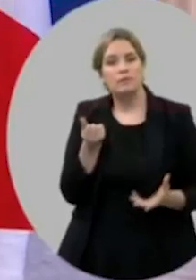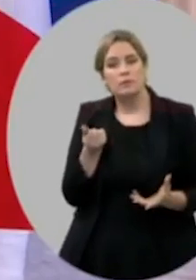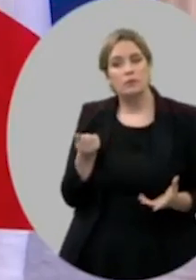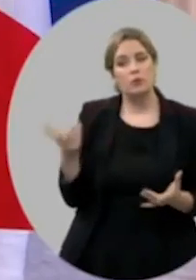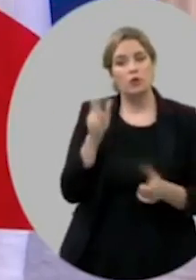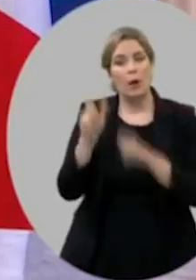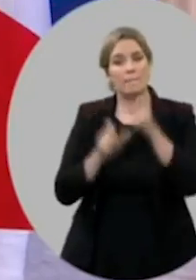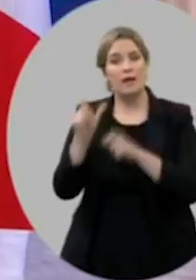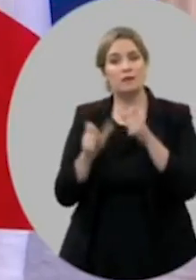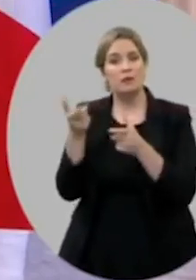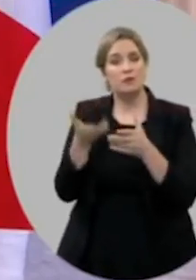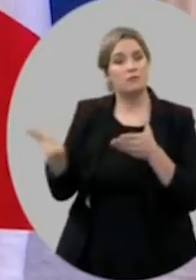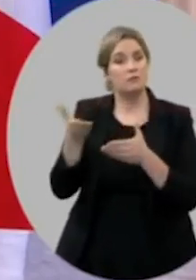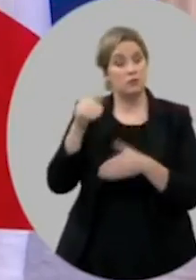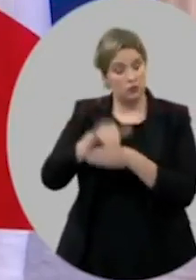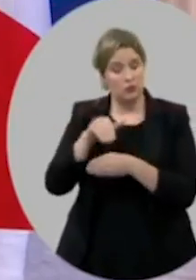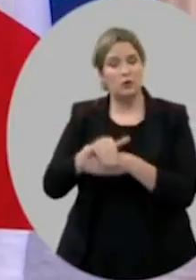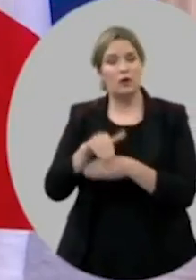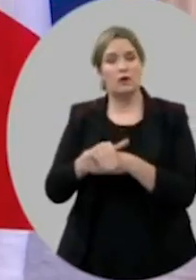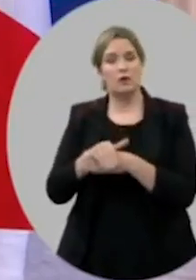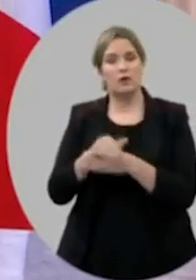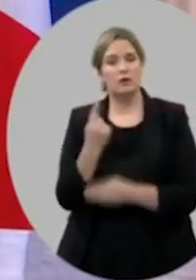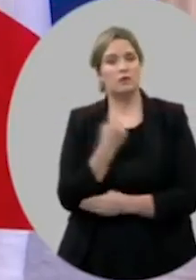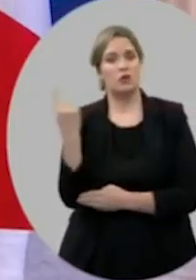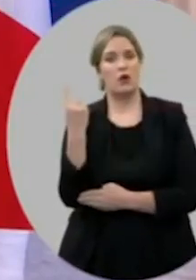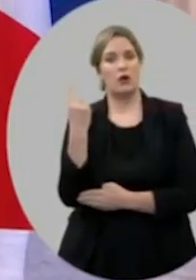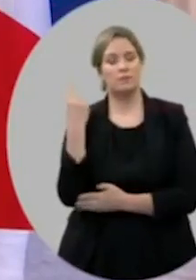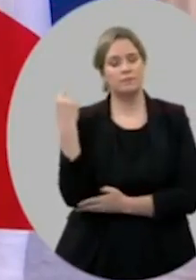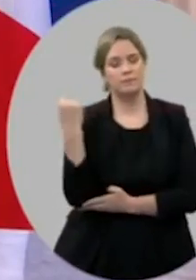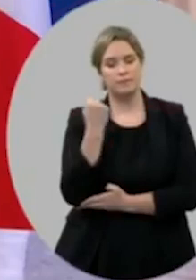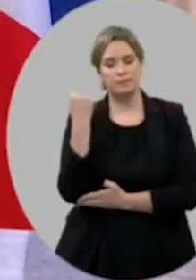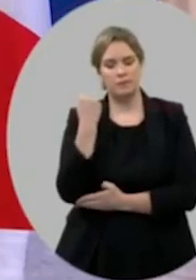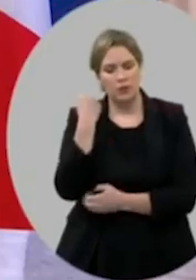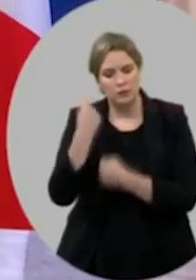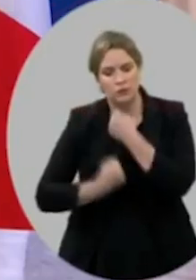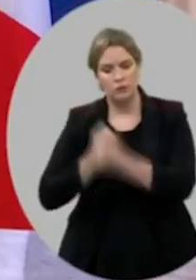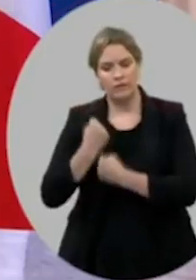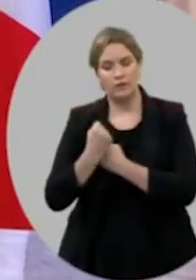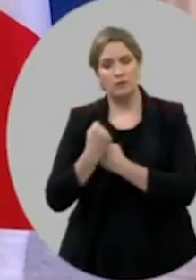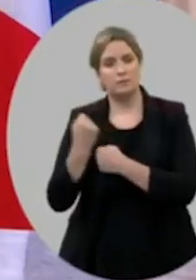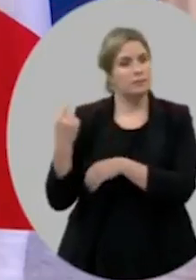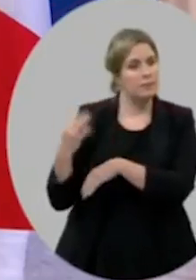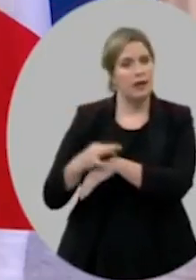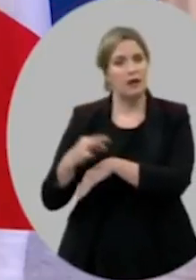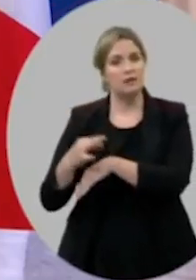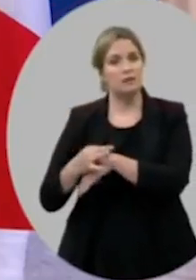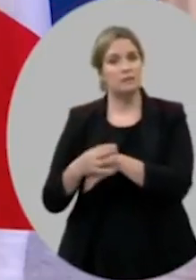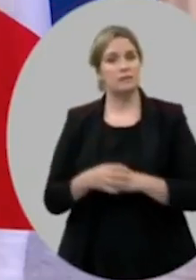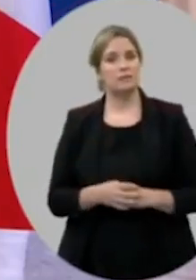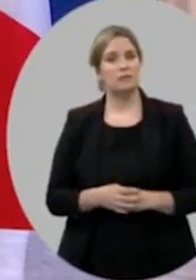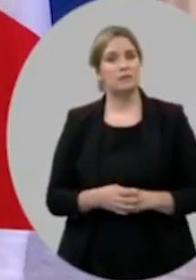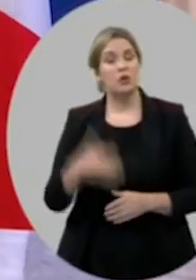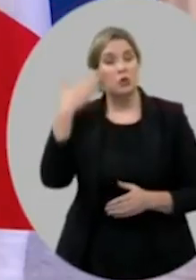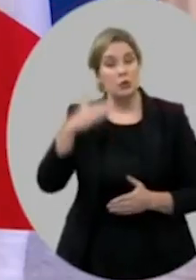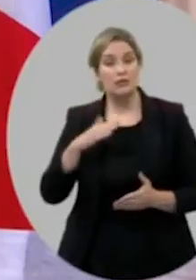vous, ce soir, sont seuls, souffrent ou sont malades. Et je sais que dans